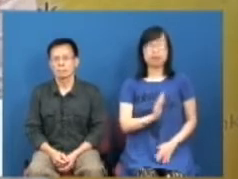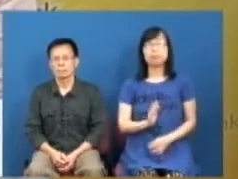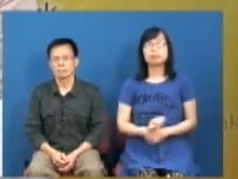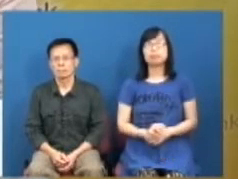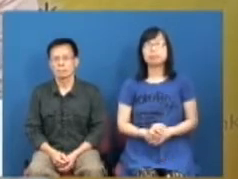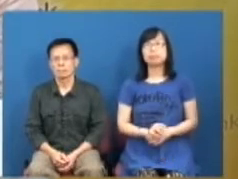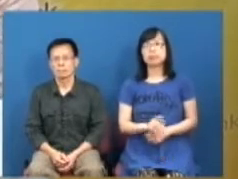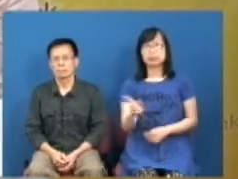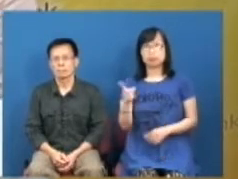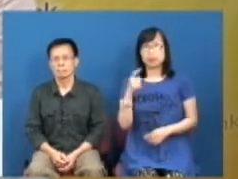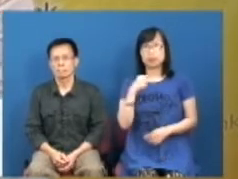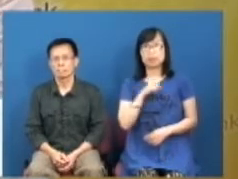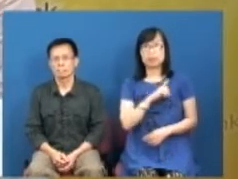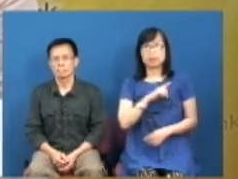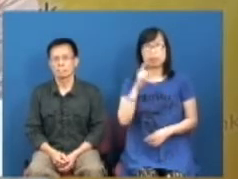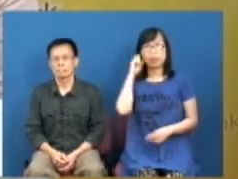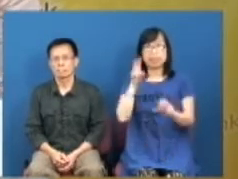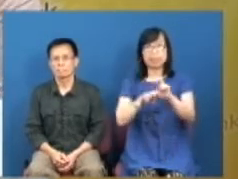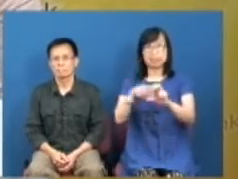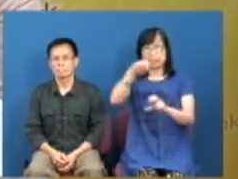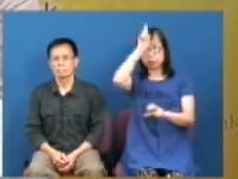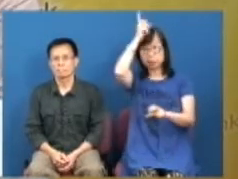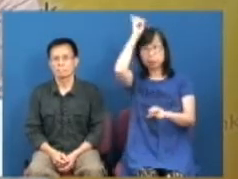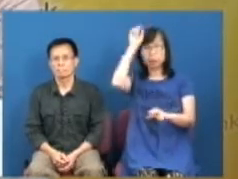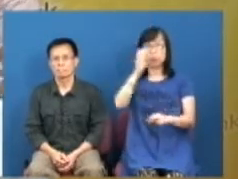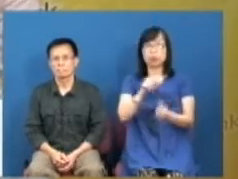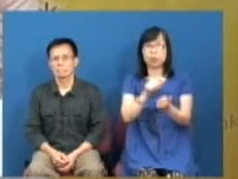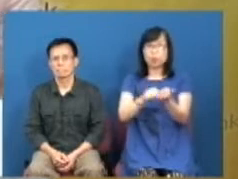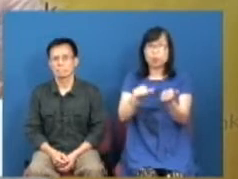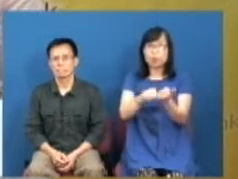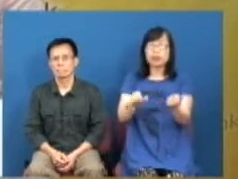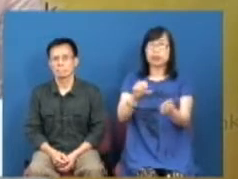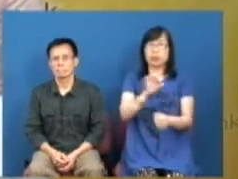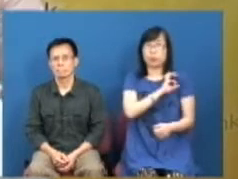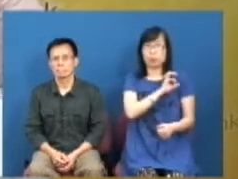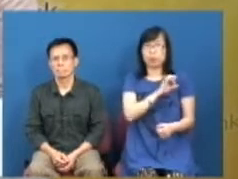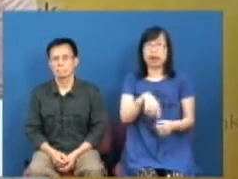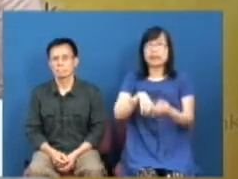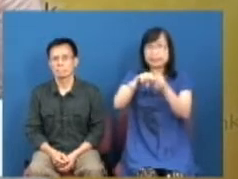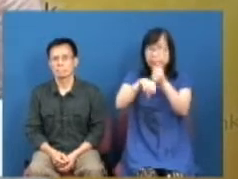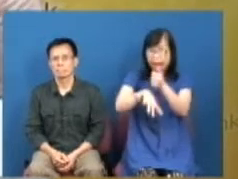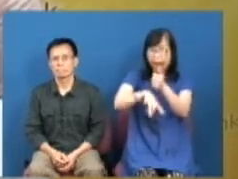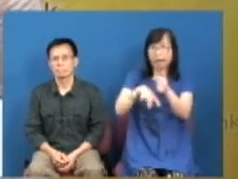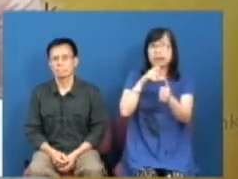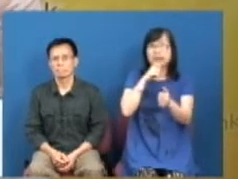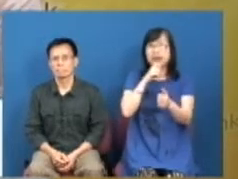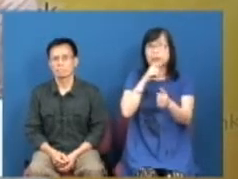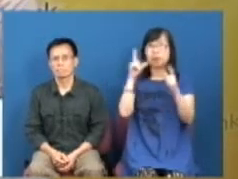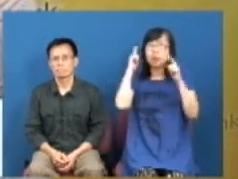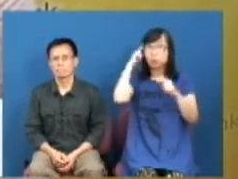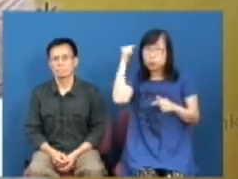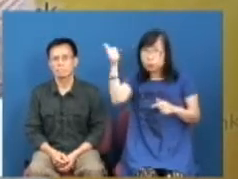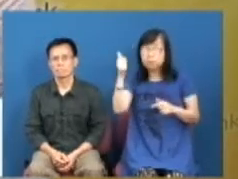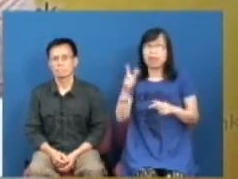己咧就因為自己亦都係西貢區議會啦，咁核下自己有一間出名嘅大學，咁